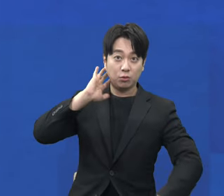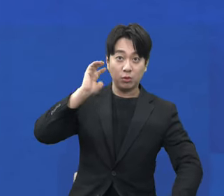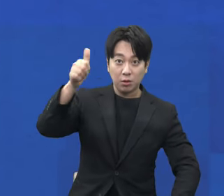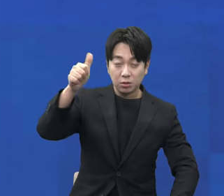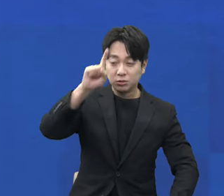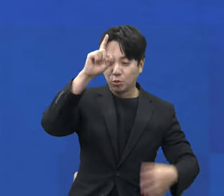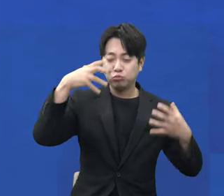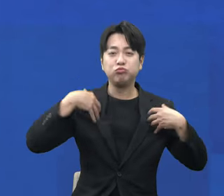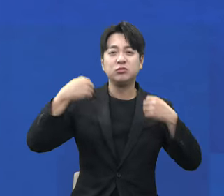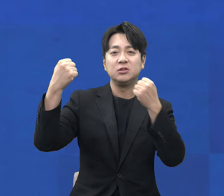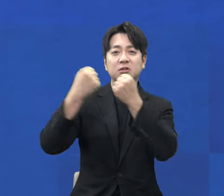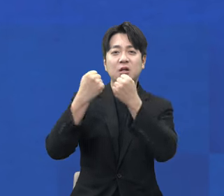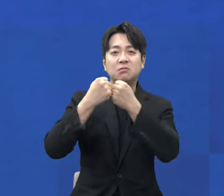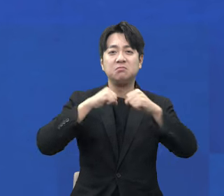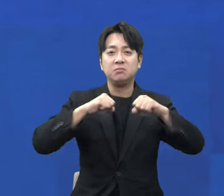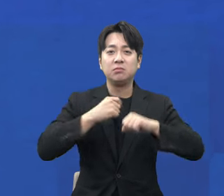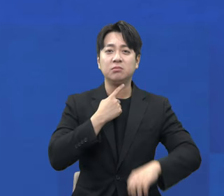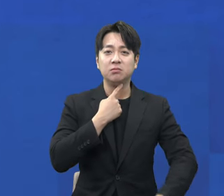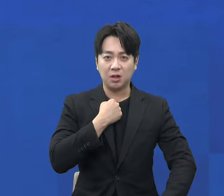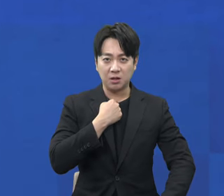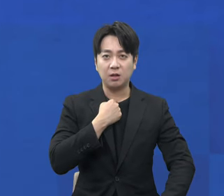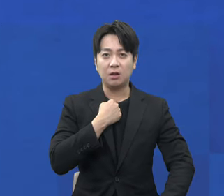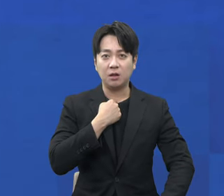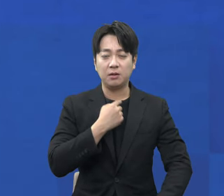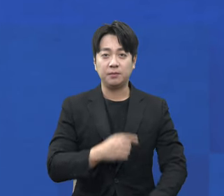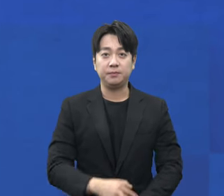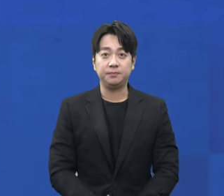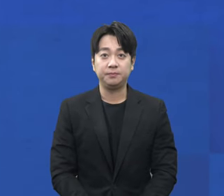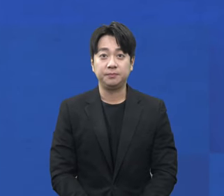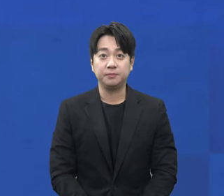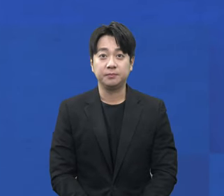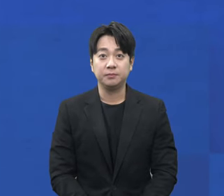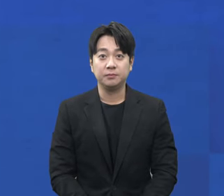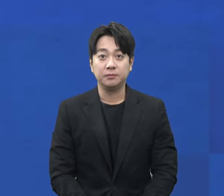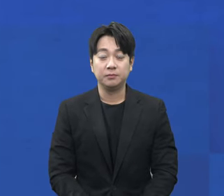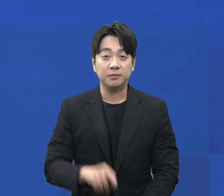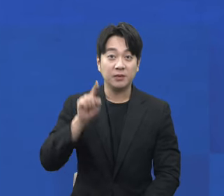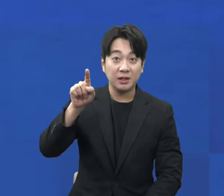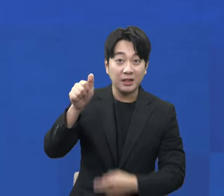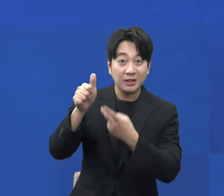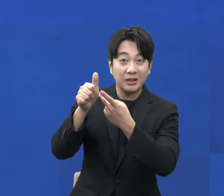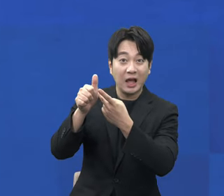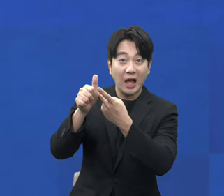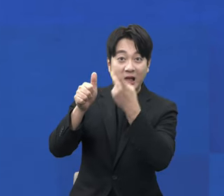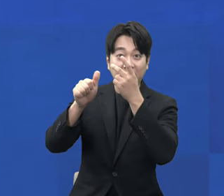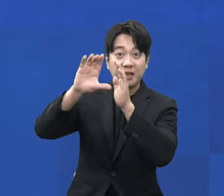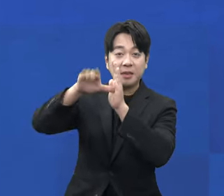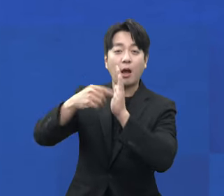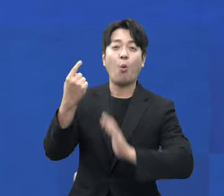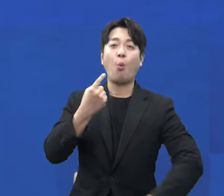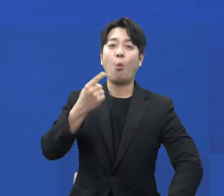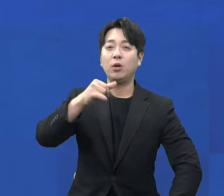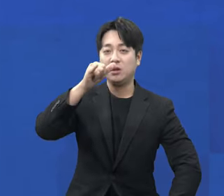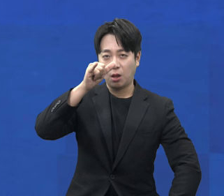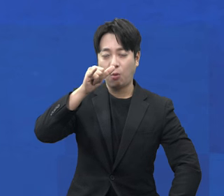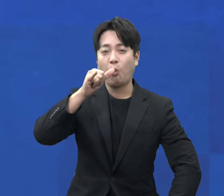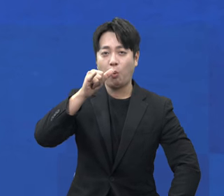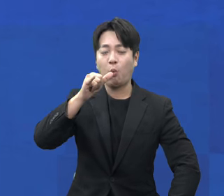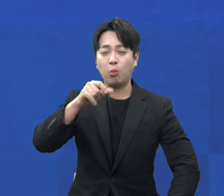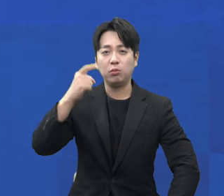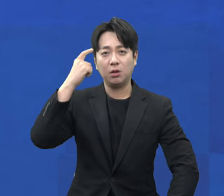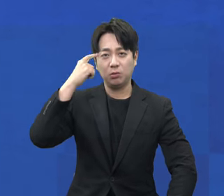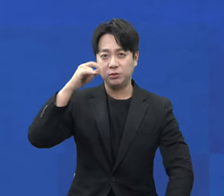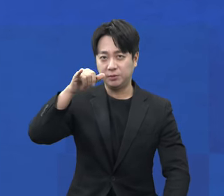싸웠습니다. 이제 피부로 느낍니다. 윤석열 탄핵의 순간이 머지않았습니다. 민주당만